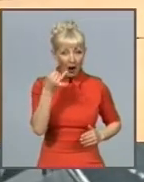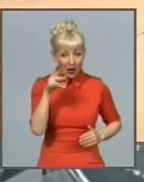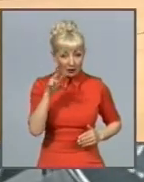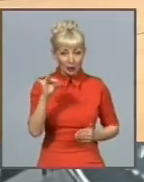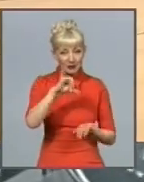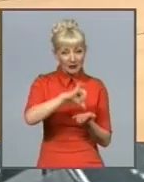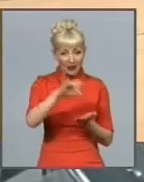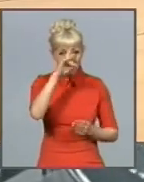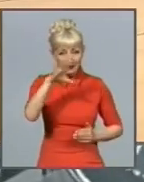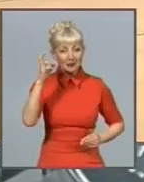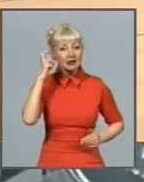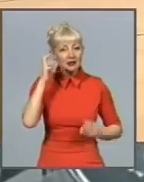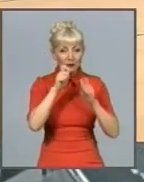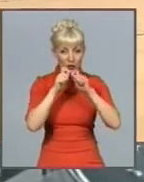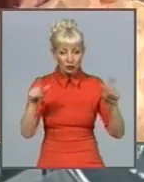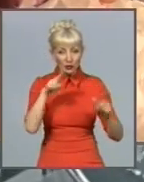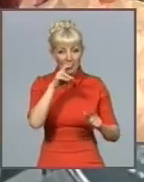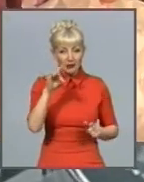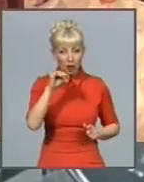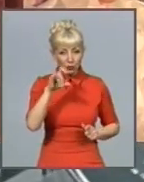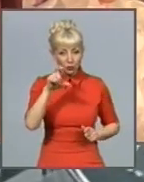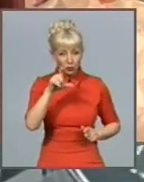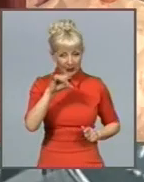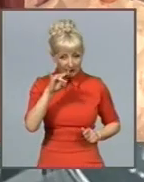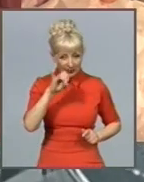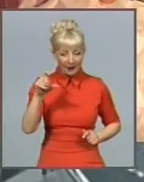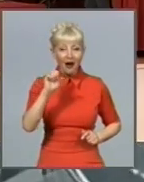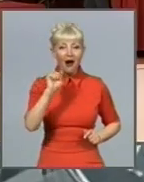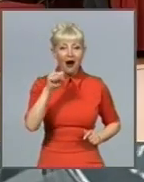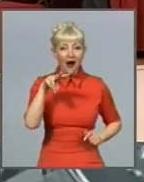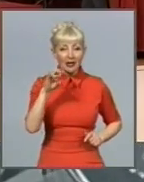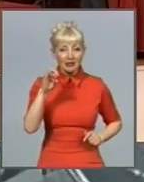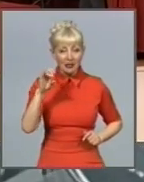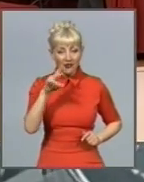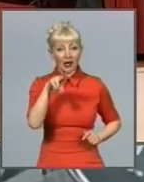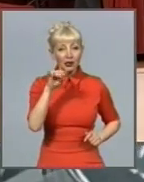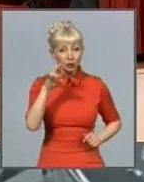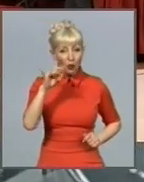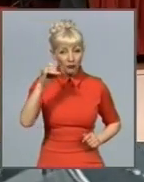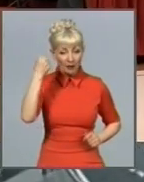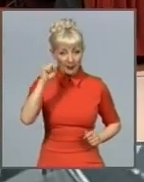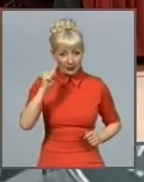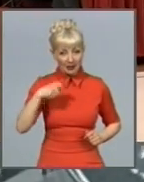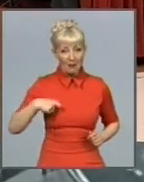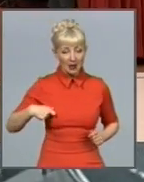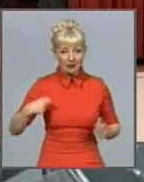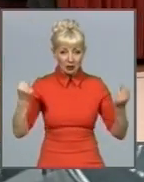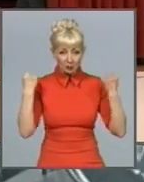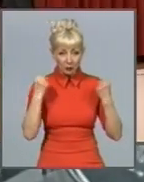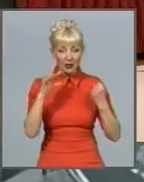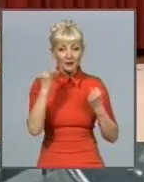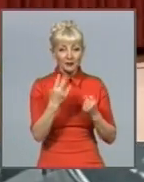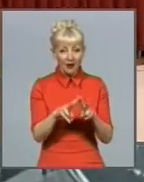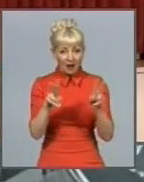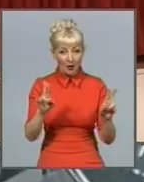киевской школы Дерюгиных Елизавета Алексеева. Анастасия Ленкова выиграла программу мастеров спорта. Ее одноклубница из «Востока»